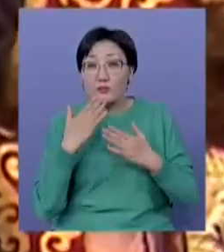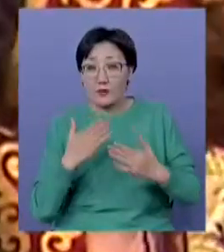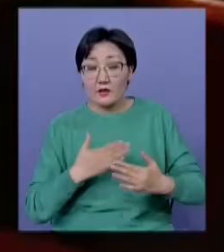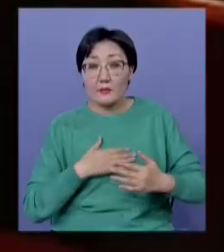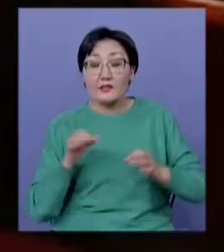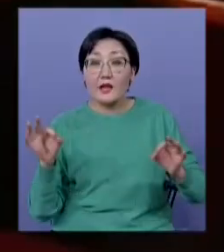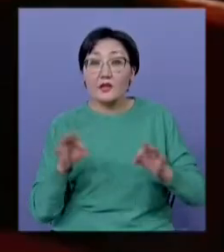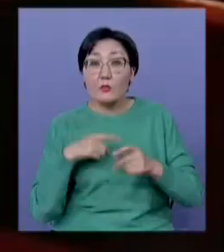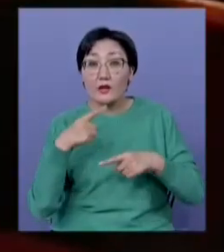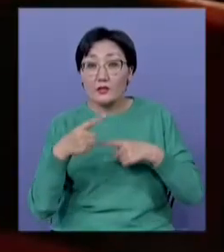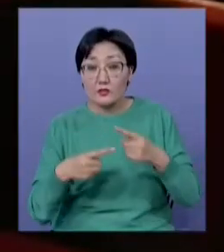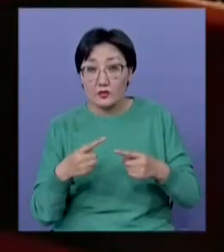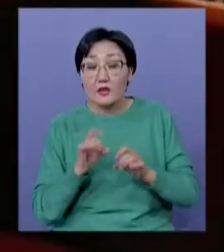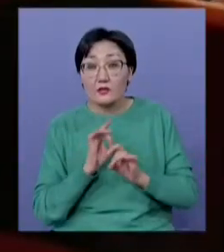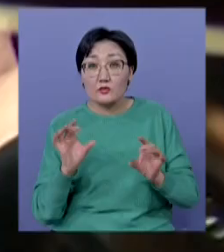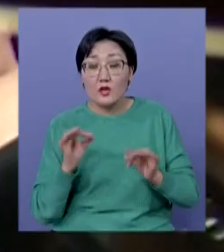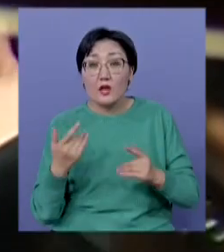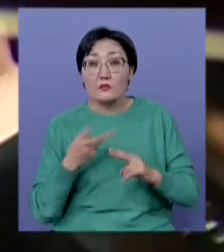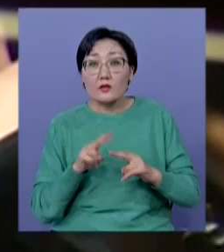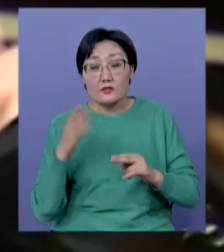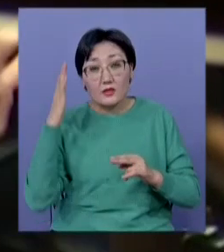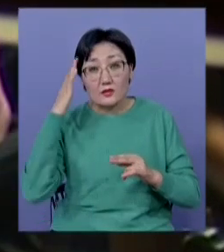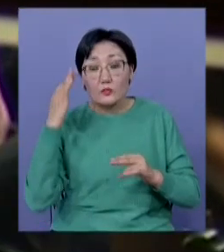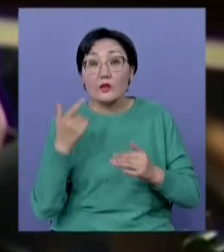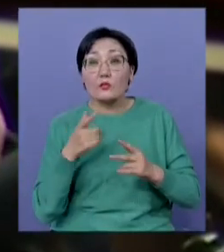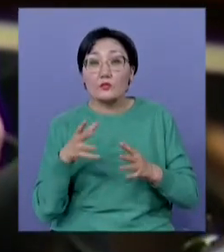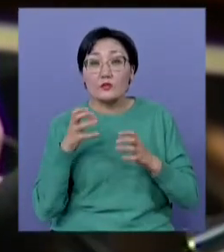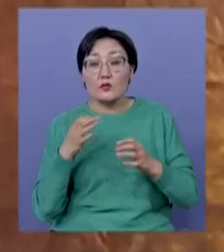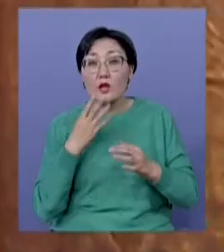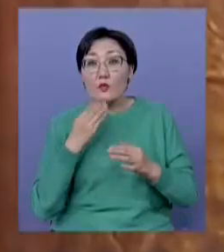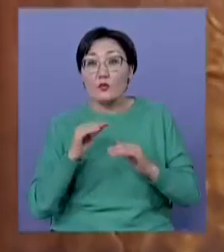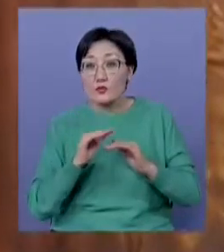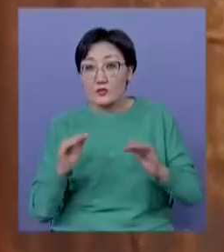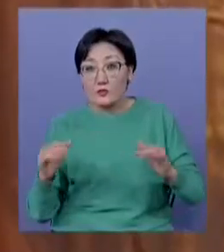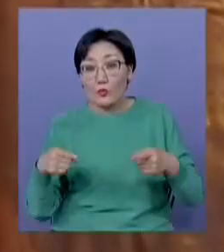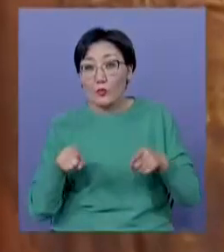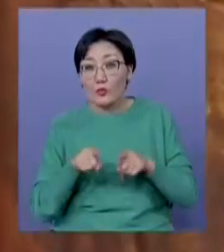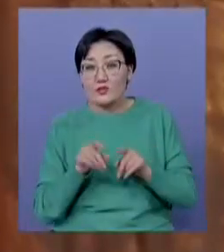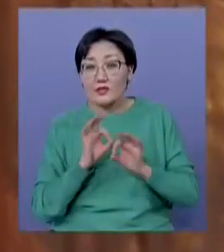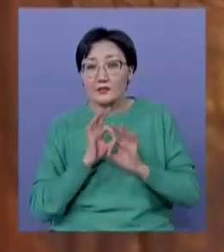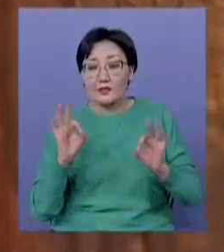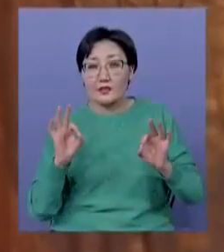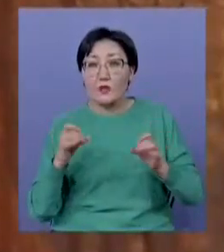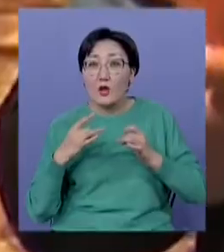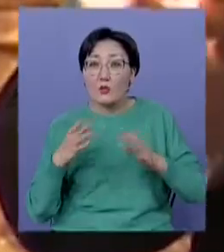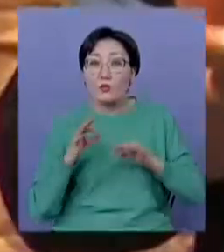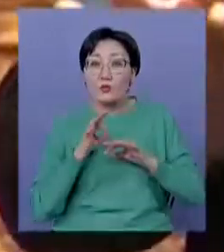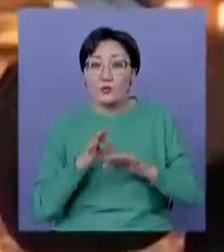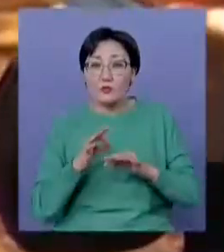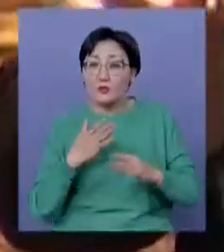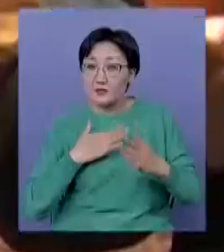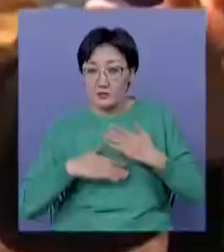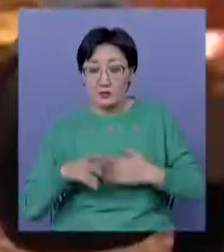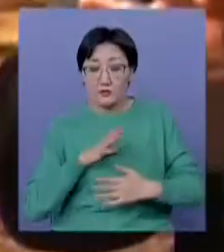әнімен жеткізді. Жүйрікті шабысынан, талантты талабынан таныған ол, өзінің шәкірттеріне де осындай керемет кеш ұйымдастырғандар үшін